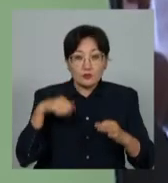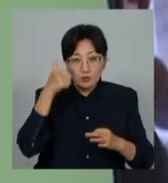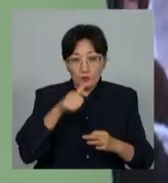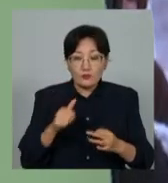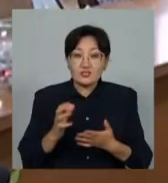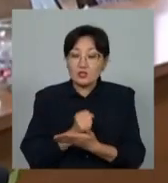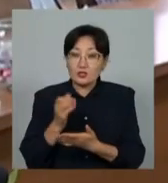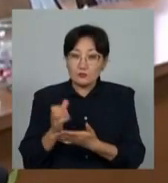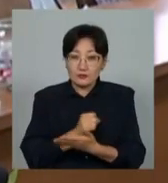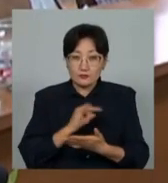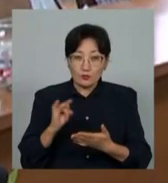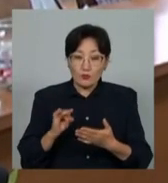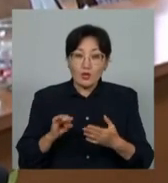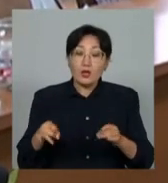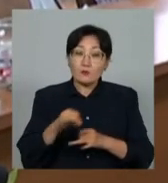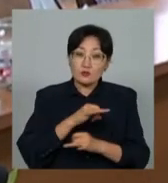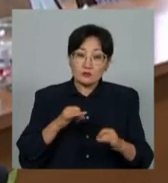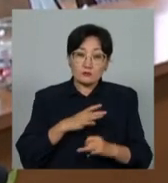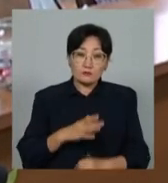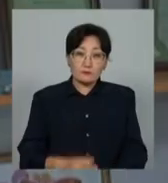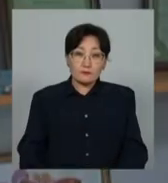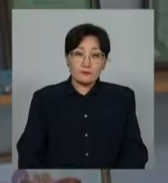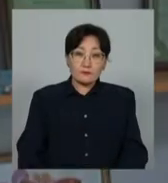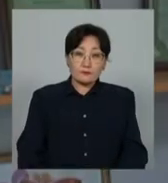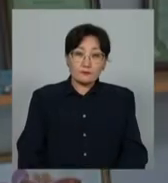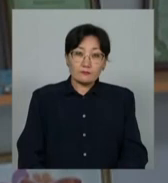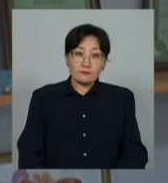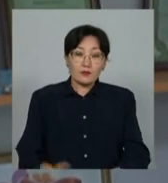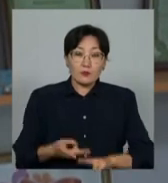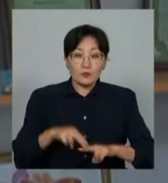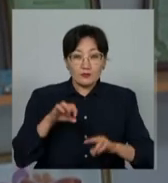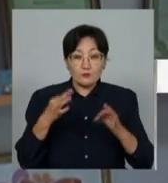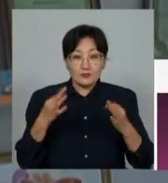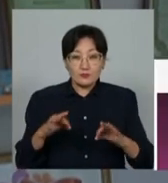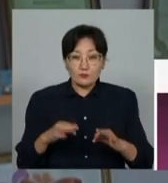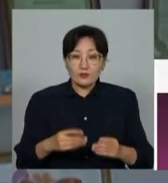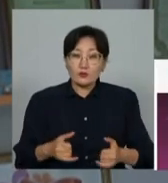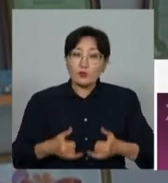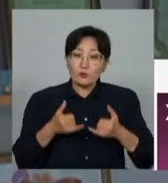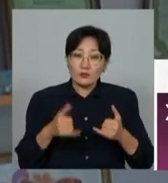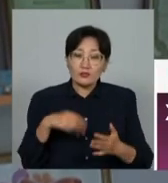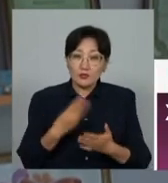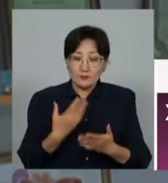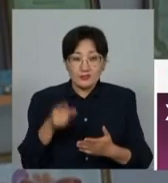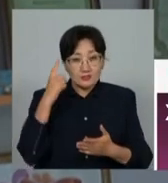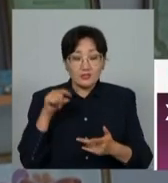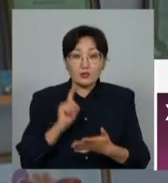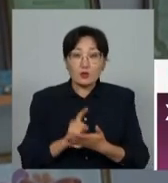жылдарындағы жеткен жетістіктерін ортаға салды. Біз осы тәуелсіздігіміздің қадірі мен қасиетін білейік.